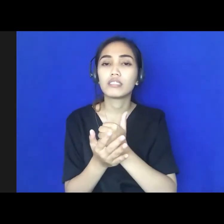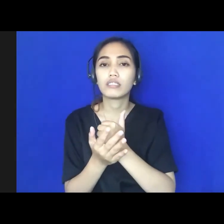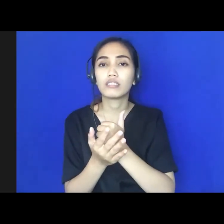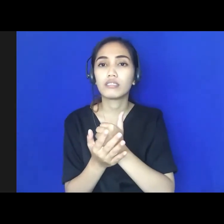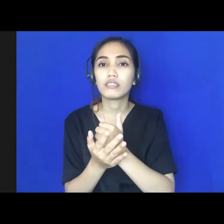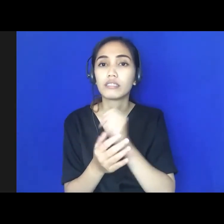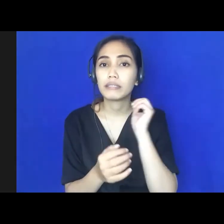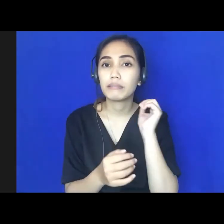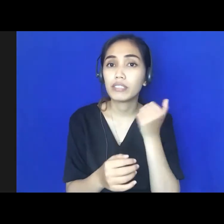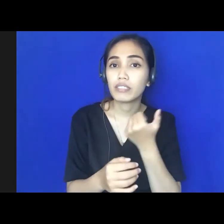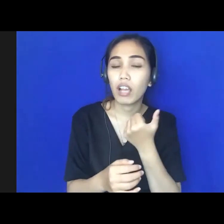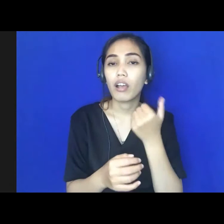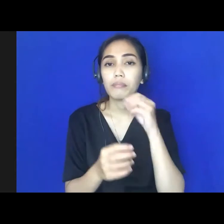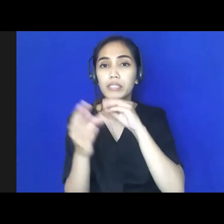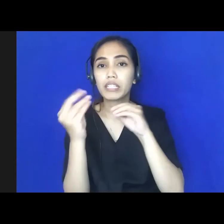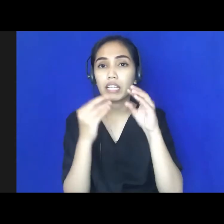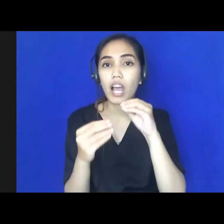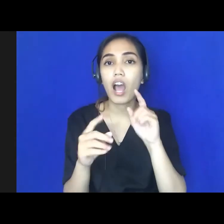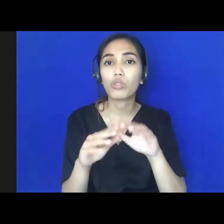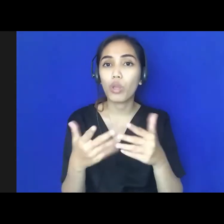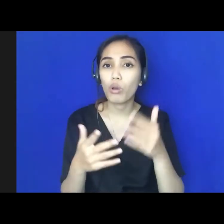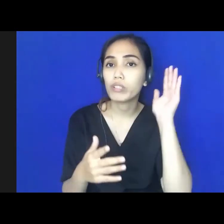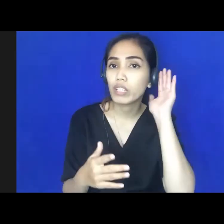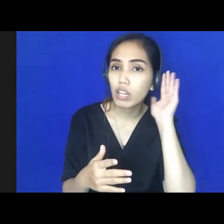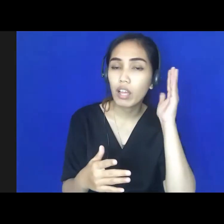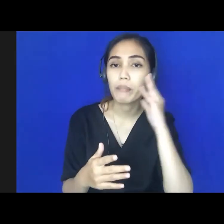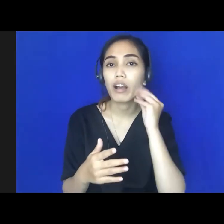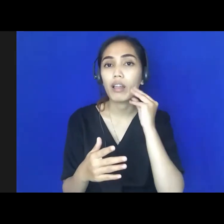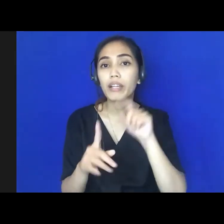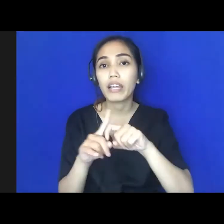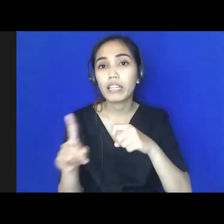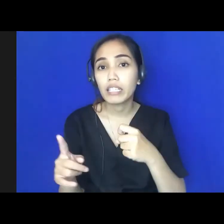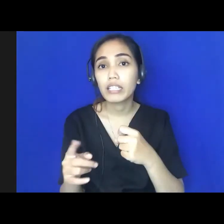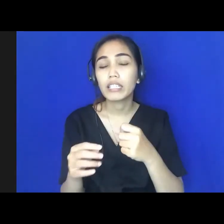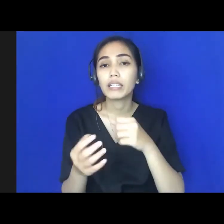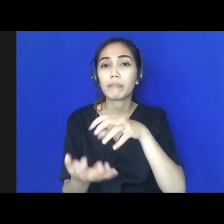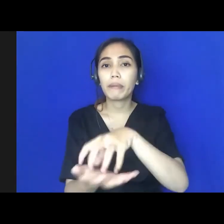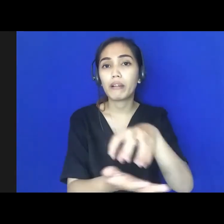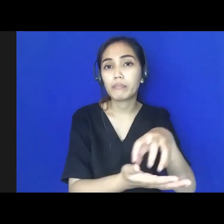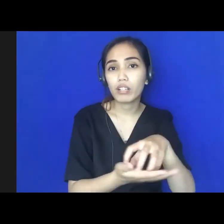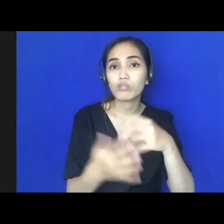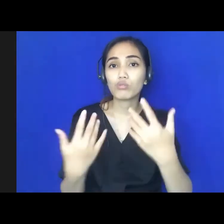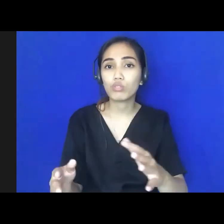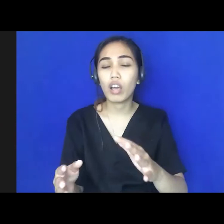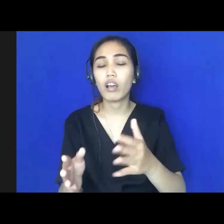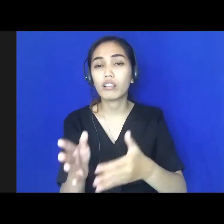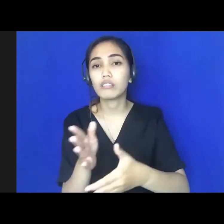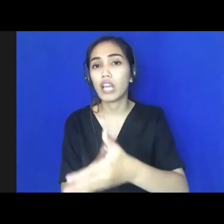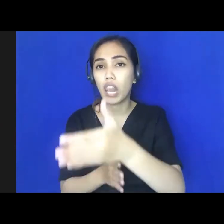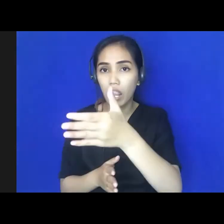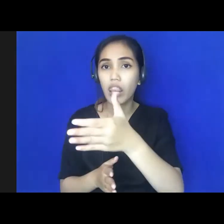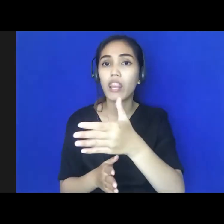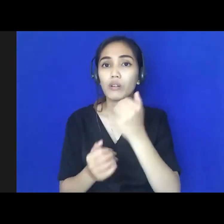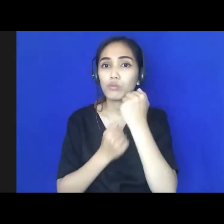bisa membicarakan atau mendengarkan pengalaman-pengalaman dari pihak-pihak yang sudah melakukan berbagai upaya